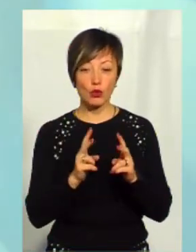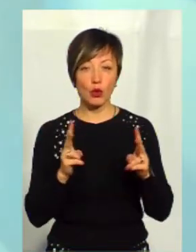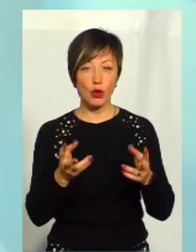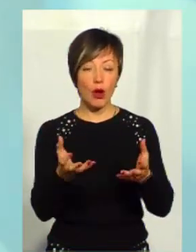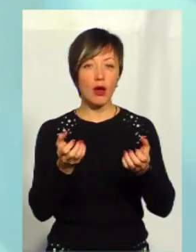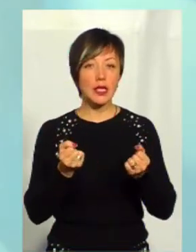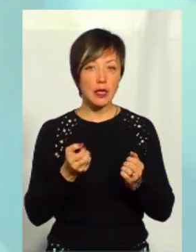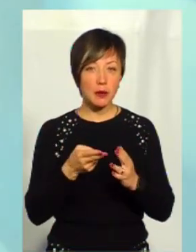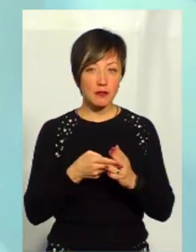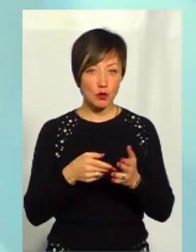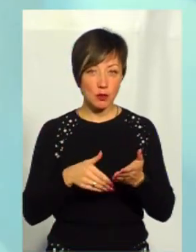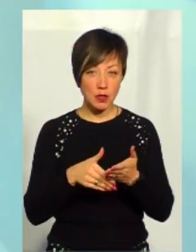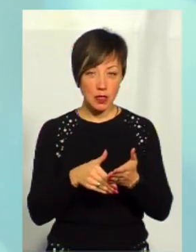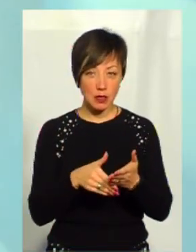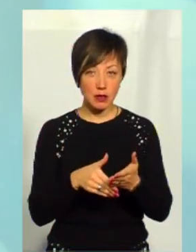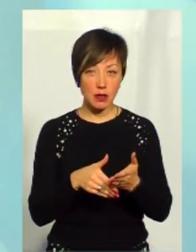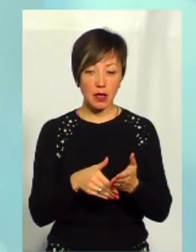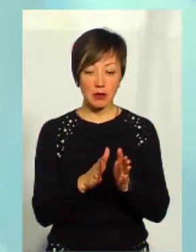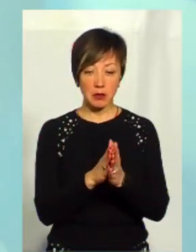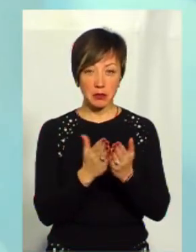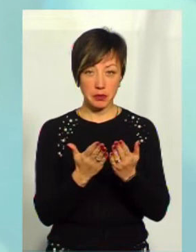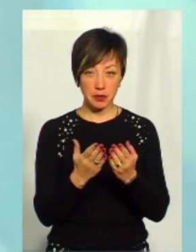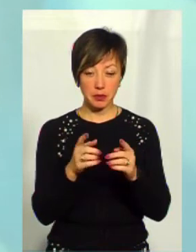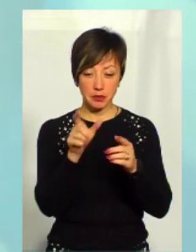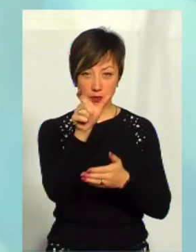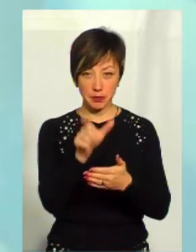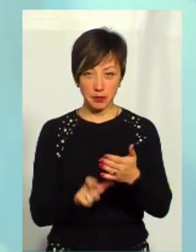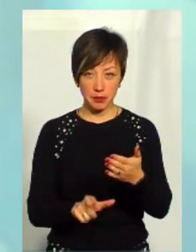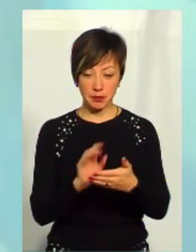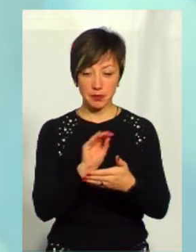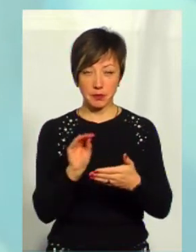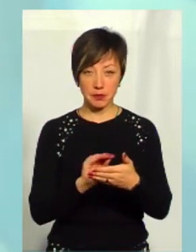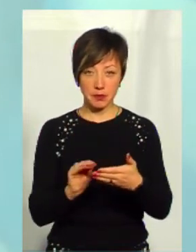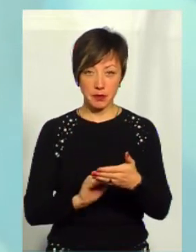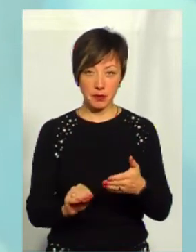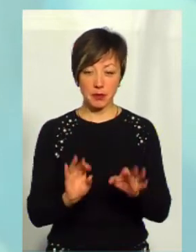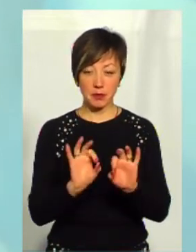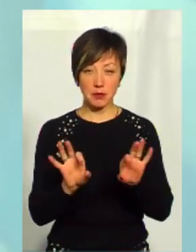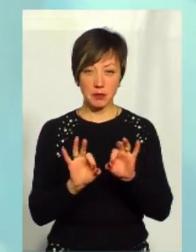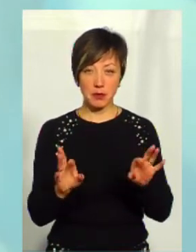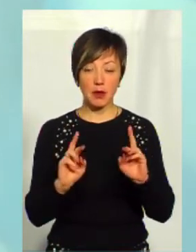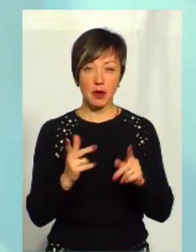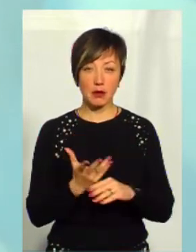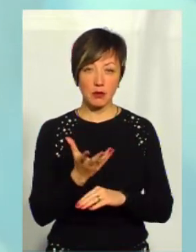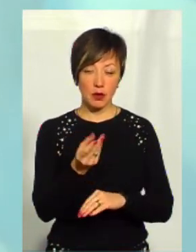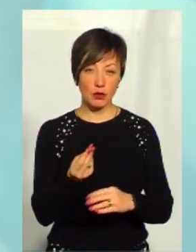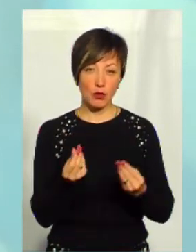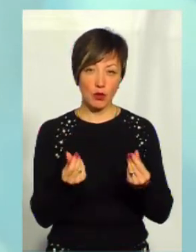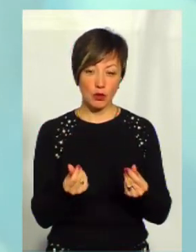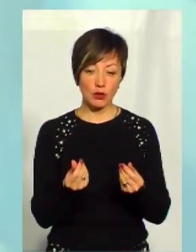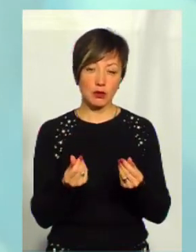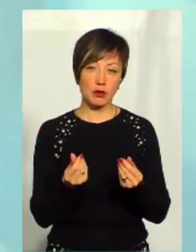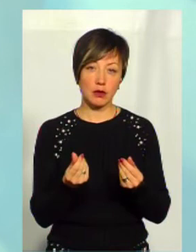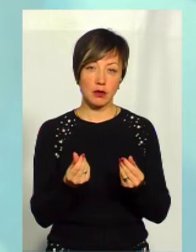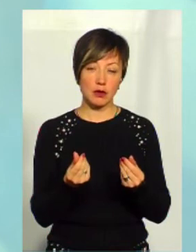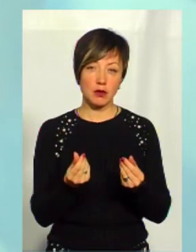одержувач субсидії отримав листівочку, в якій було чітко передбачено, яким чином будуть сплачуватися кошти житлової субсидії в